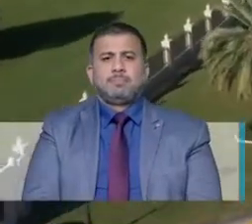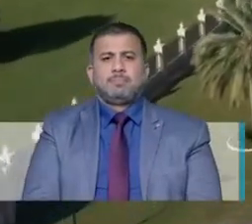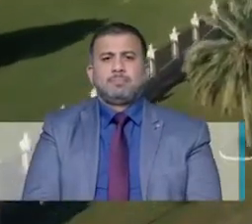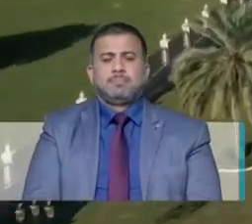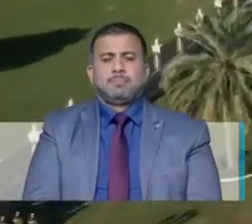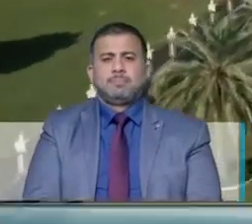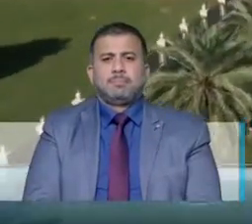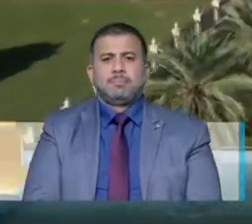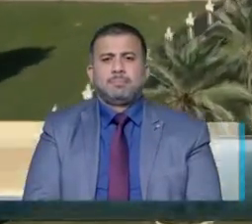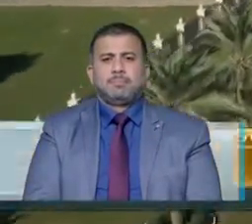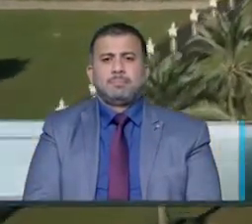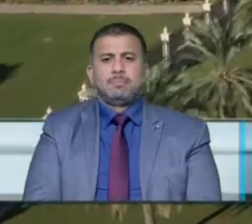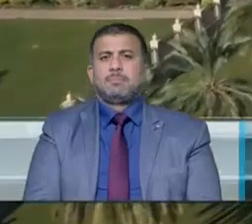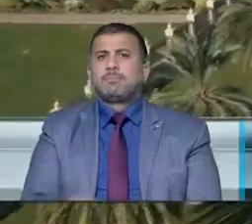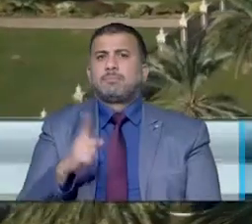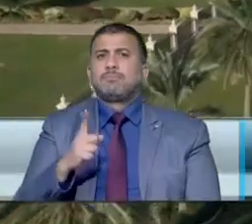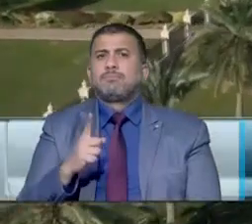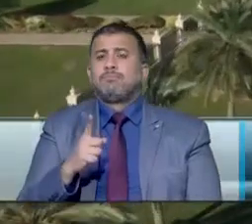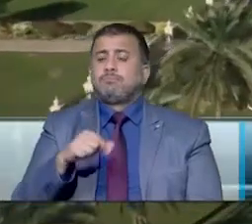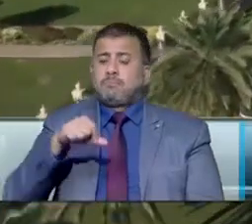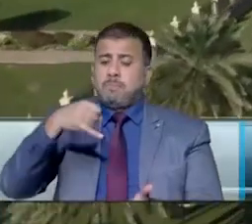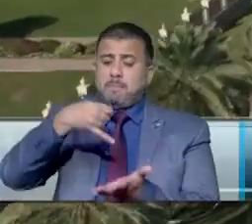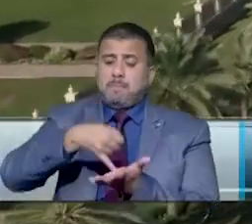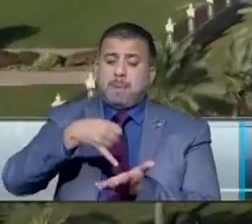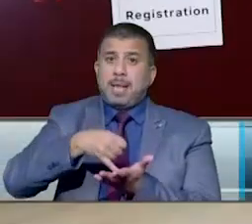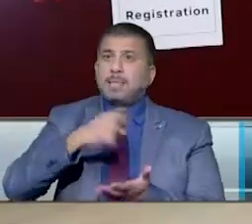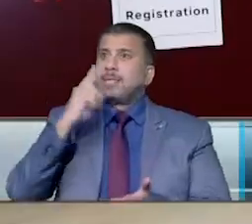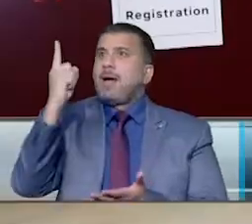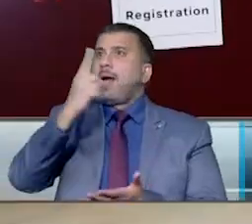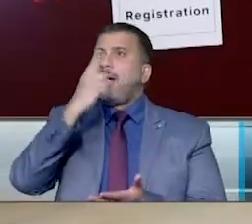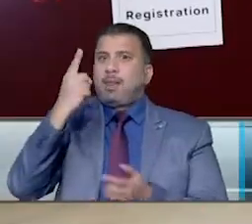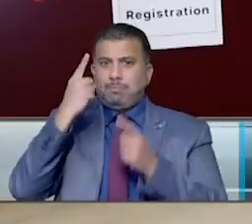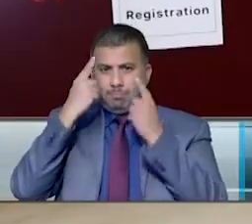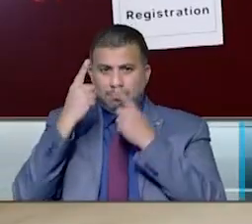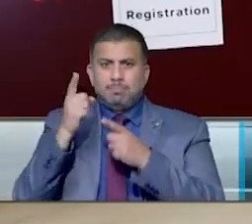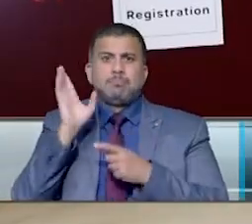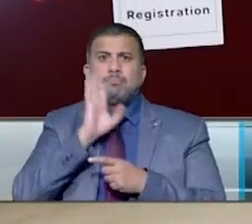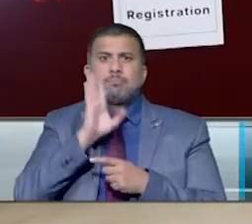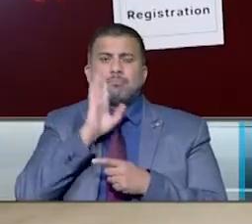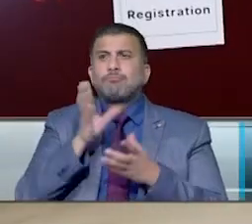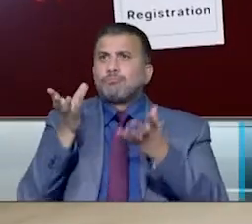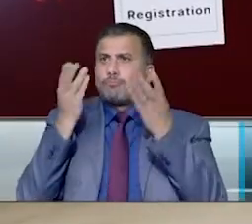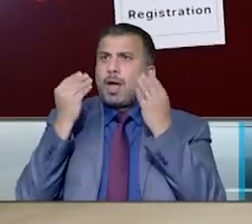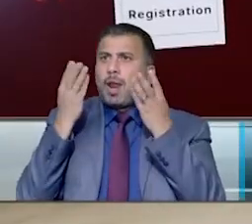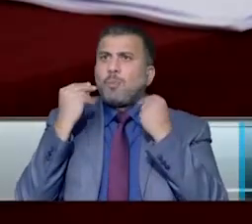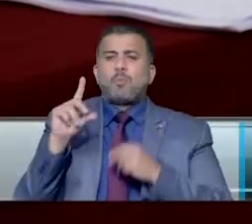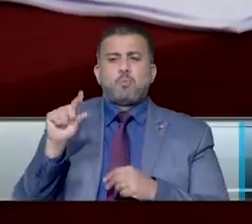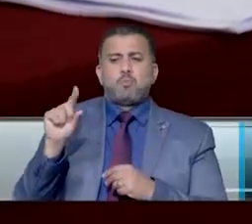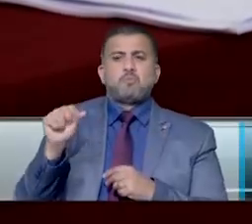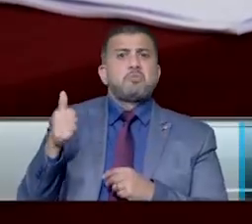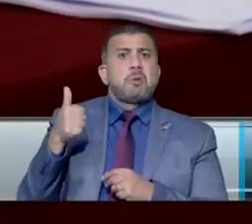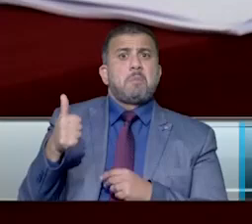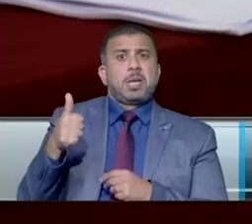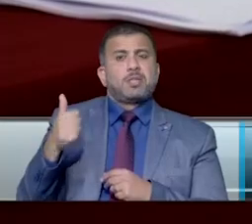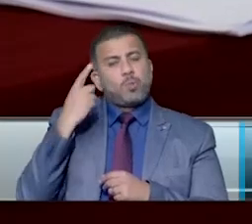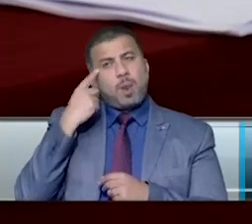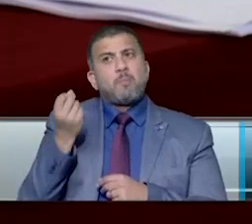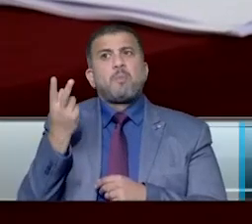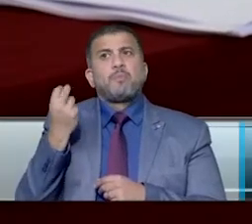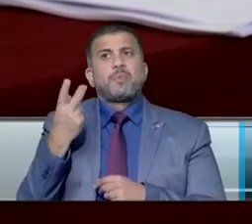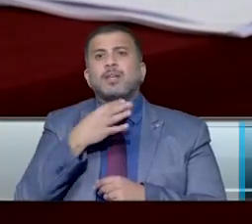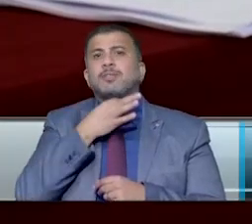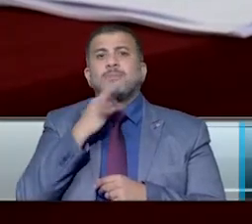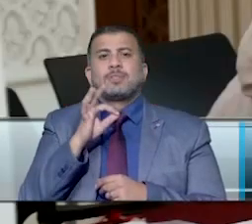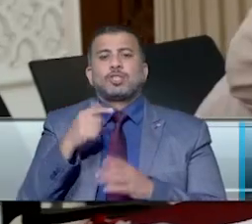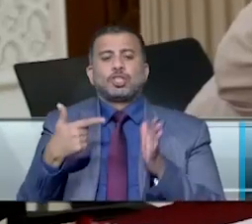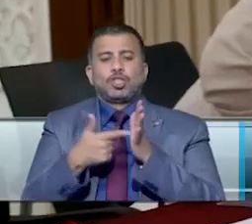العالم سعيا لان تكون مركزا عالميا للتعليم والتعلم المتميز والمبتكر استضافت